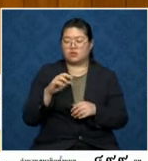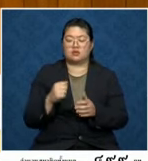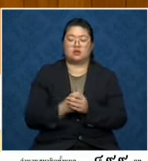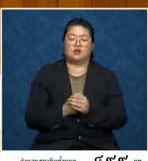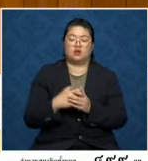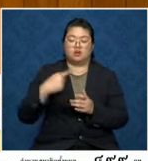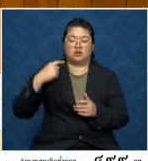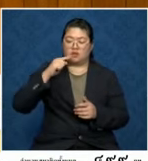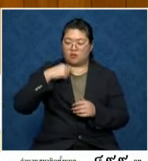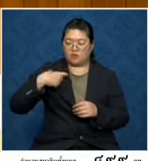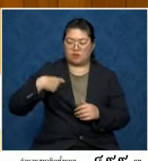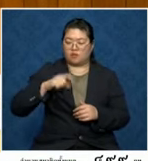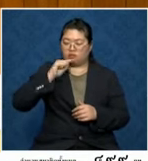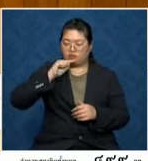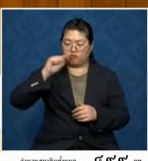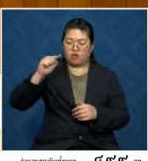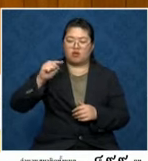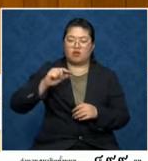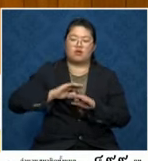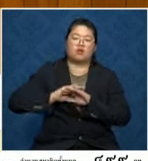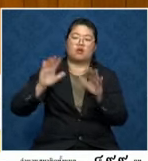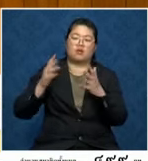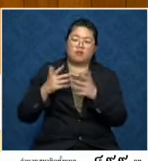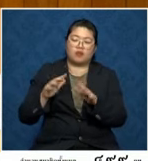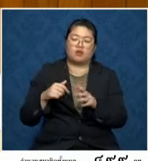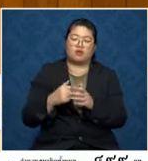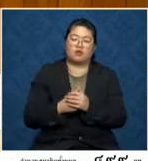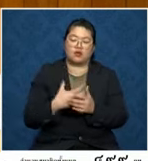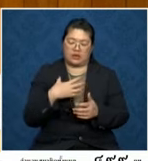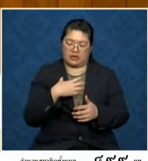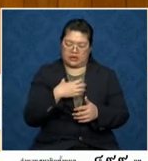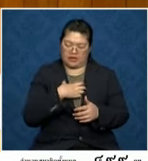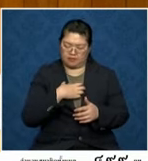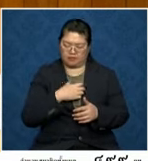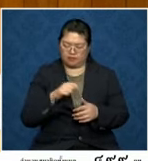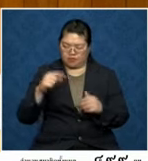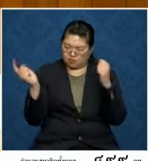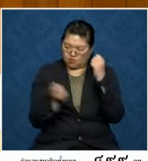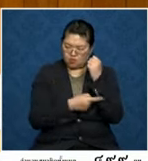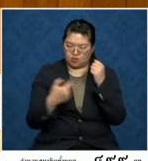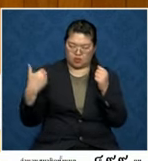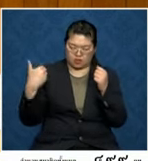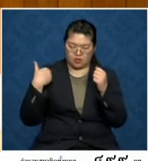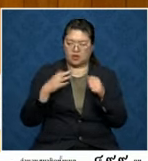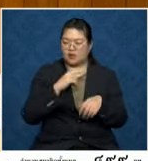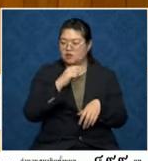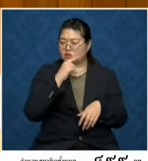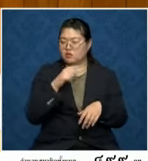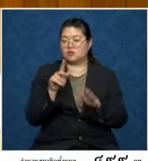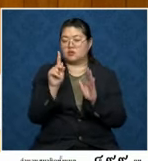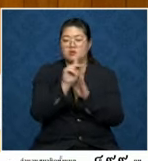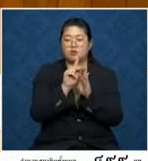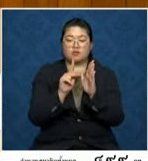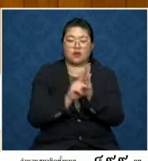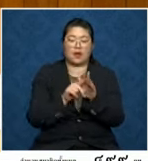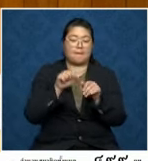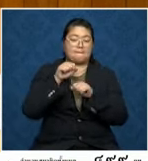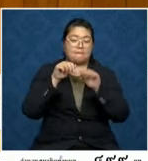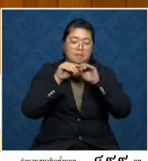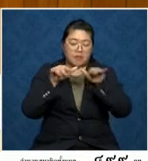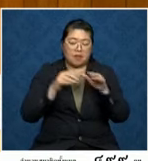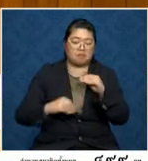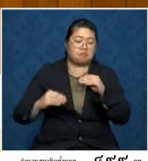อยากจะให้มีโทษเรามีหลักการของกฎหมายคือปอยามาตรา2ถ้าบทบัญญัติของกฎหมายที่บัญญัติขึ้นภายห